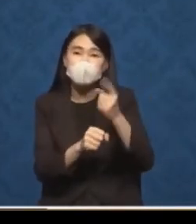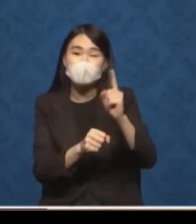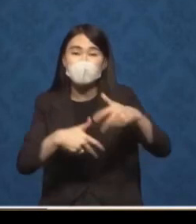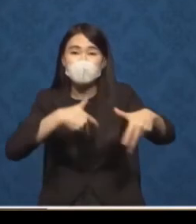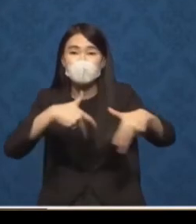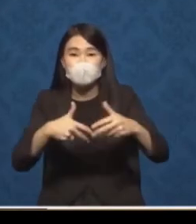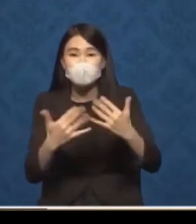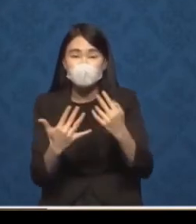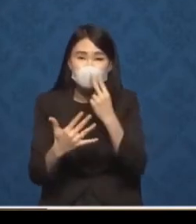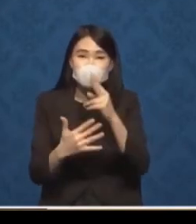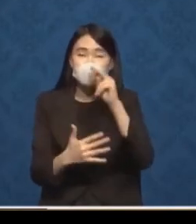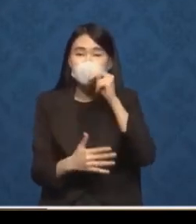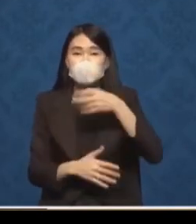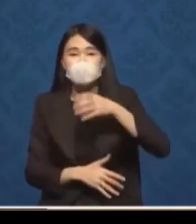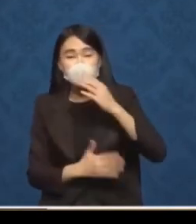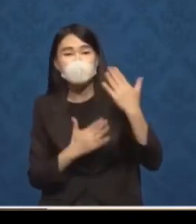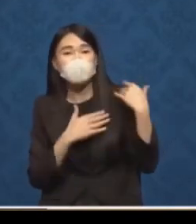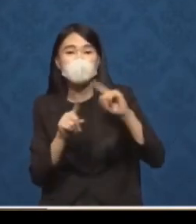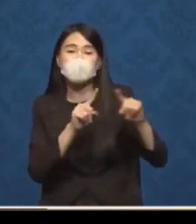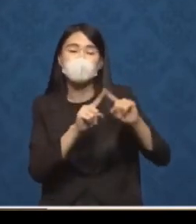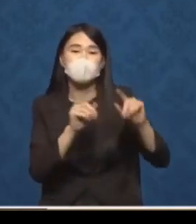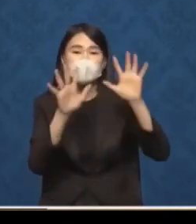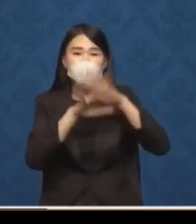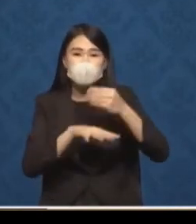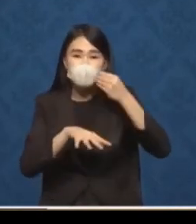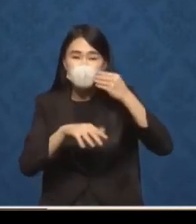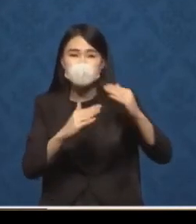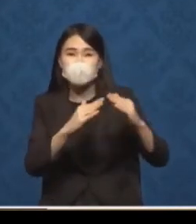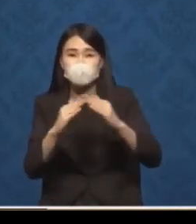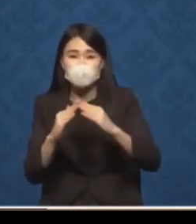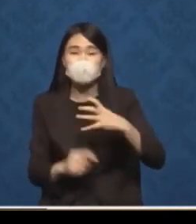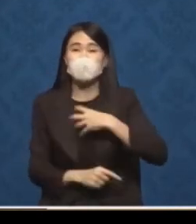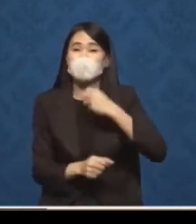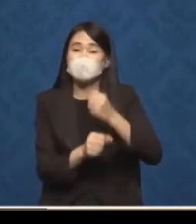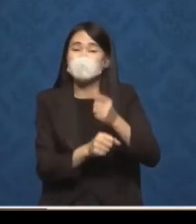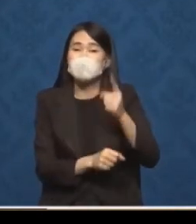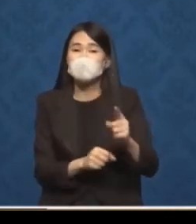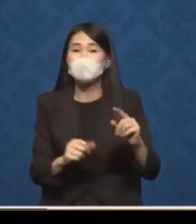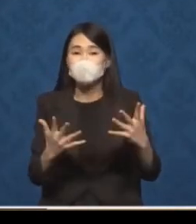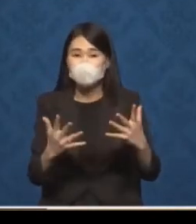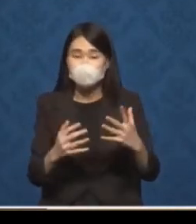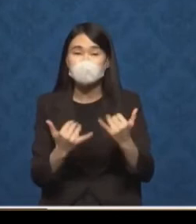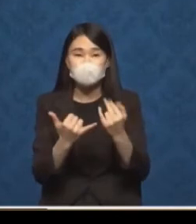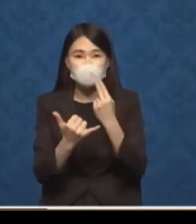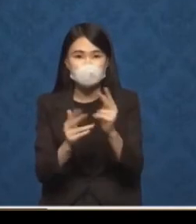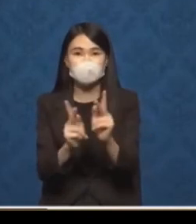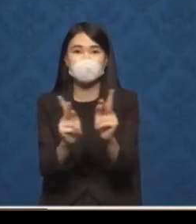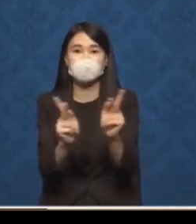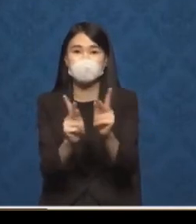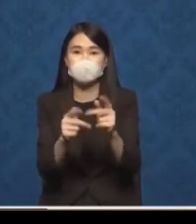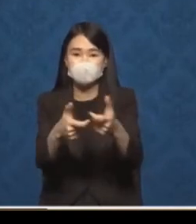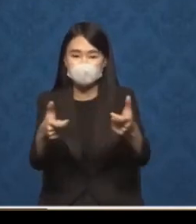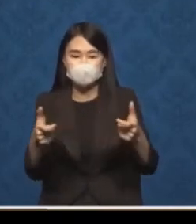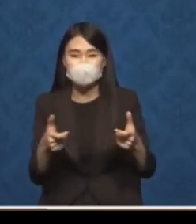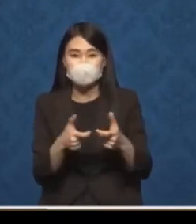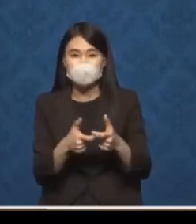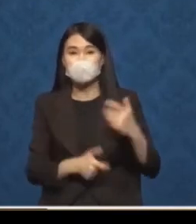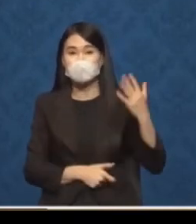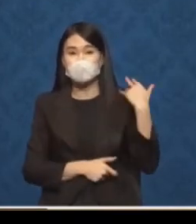ชนไปยังพื้นที่ต่างๆที่มีความต้องการน้ำอย่างแท้จริงทางคณะกรรมการก็ได้ลงพื้น